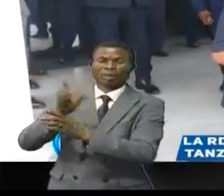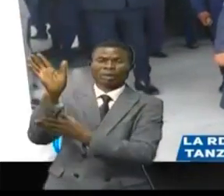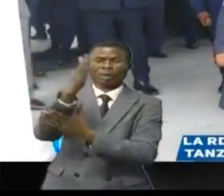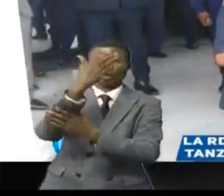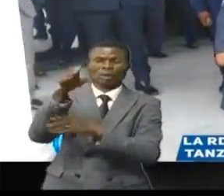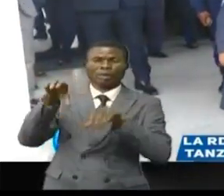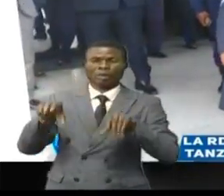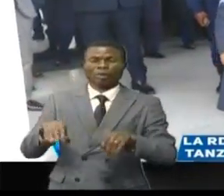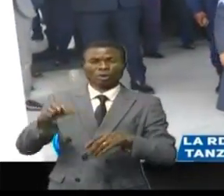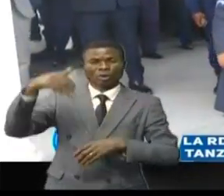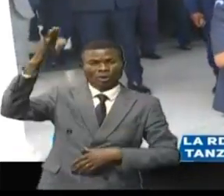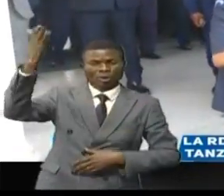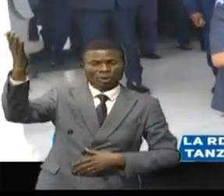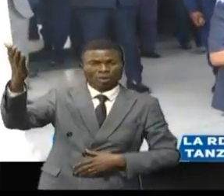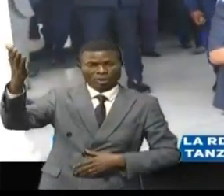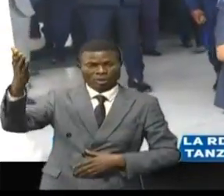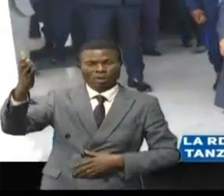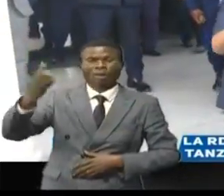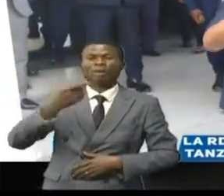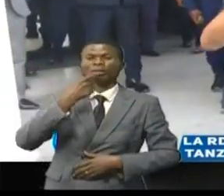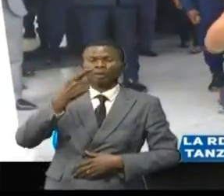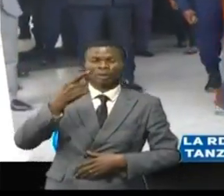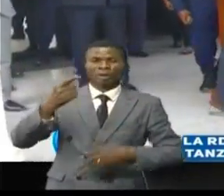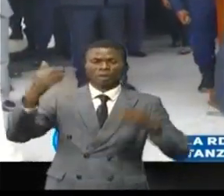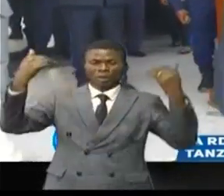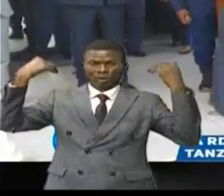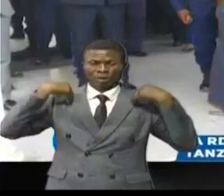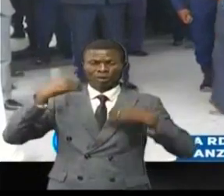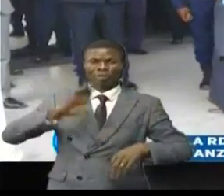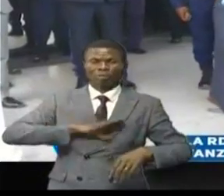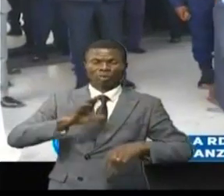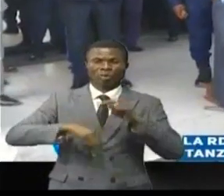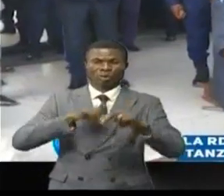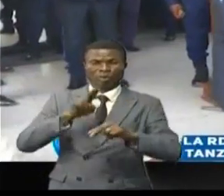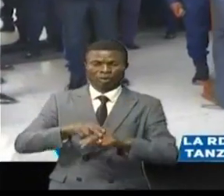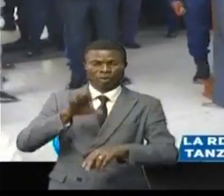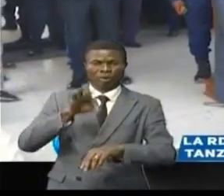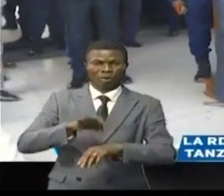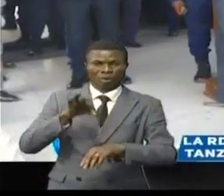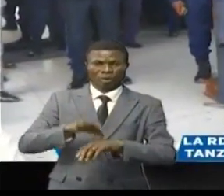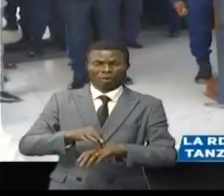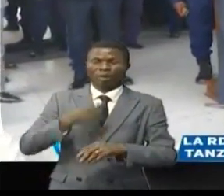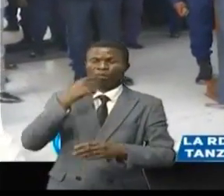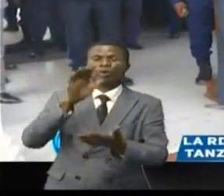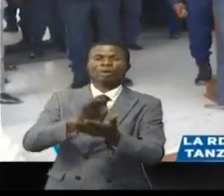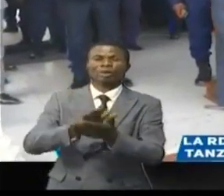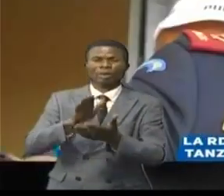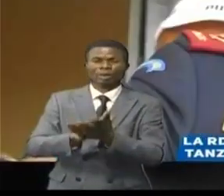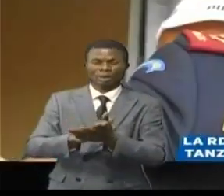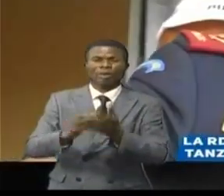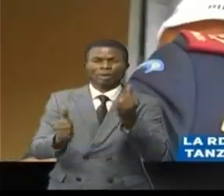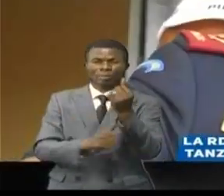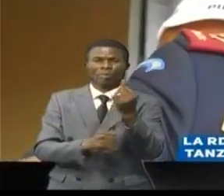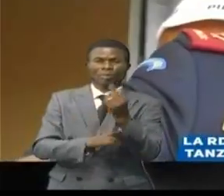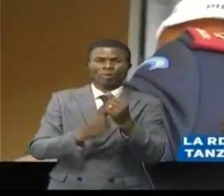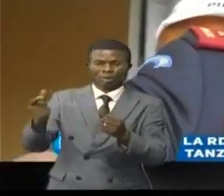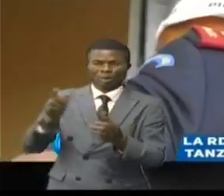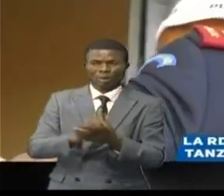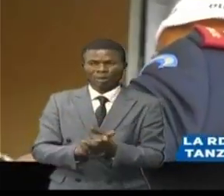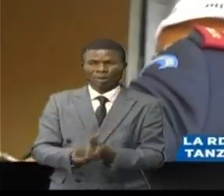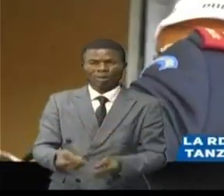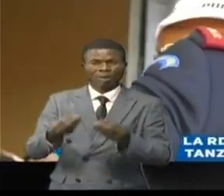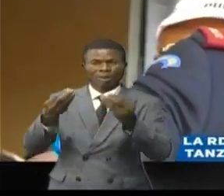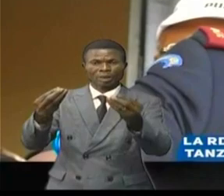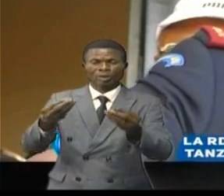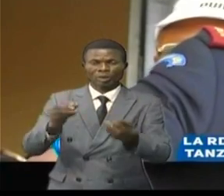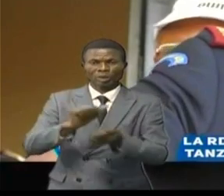national à l'étranger, a exprimé le patron de la PNC. Une occasion pour lui de féliciter ses athlètes. Ceux qui n'ont rien apporté en